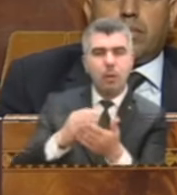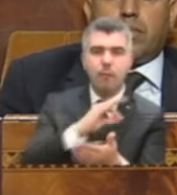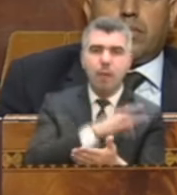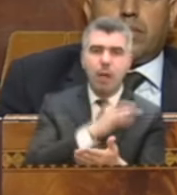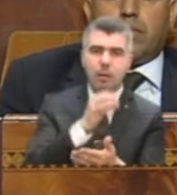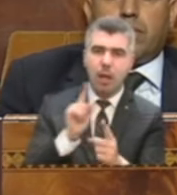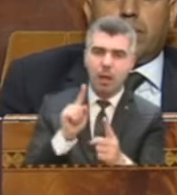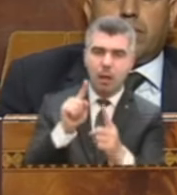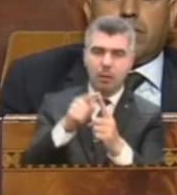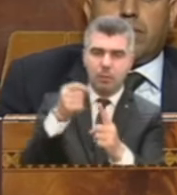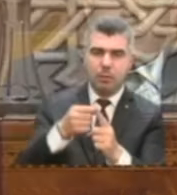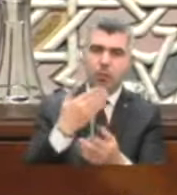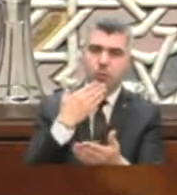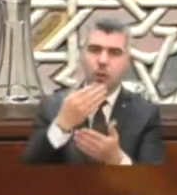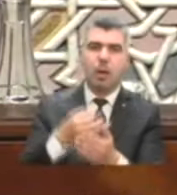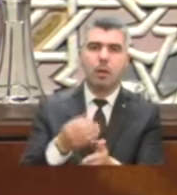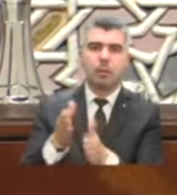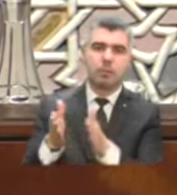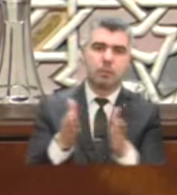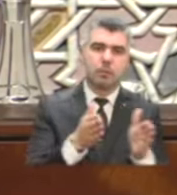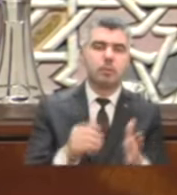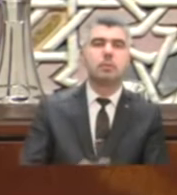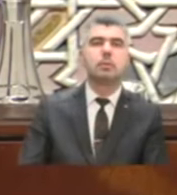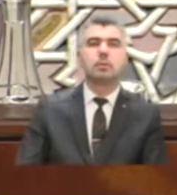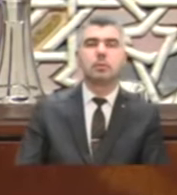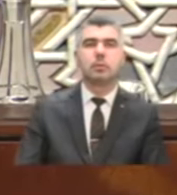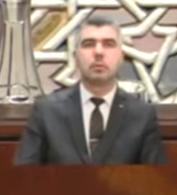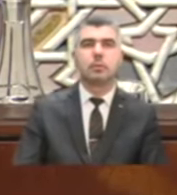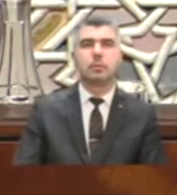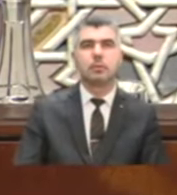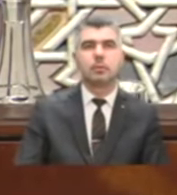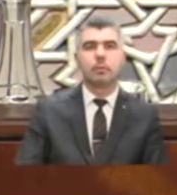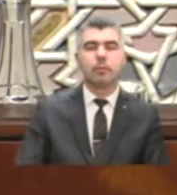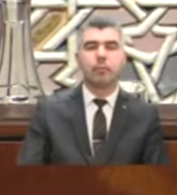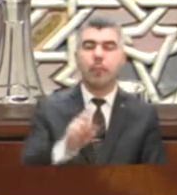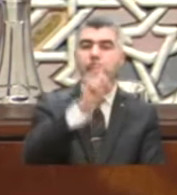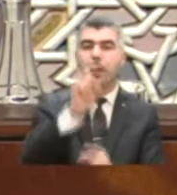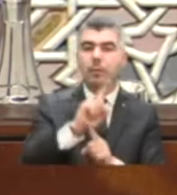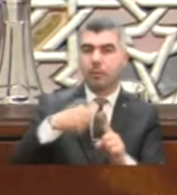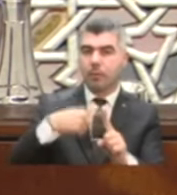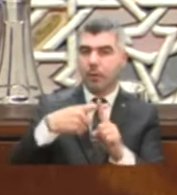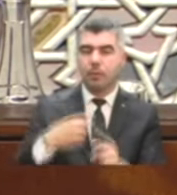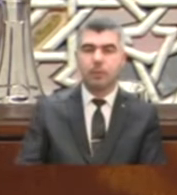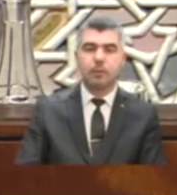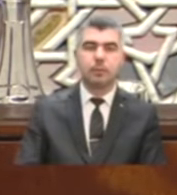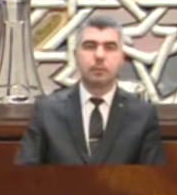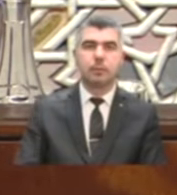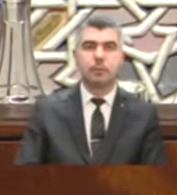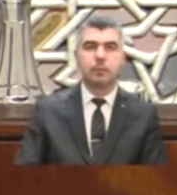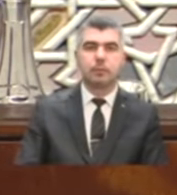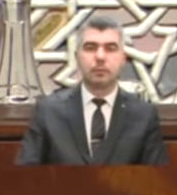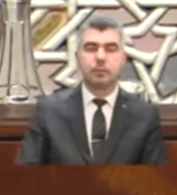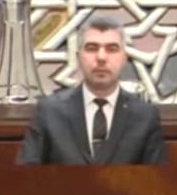المستهدفة. شكرا. شكرا السيد نائب سي عبد الله. هل من تعقيب إضافي في الموضوع؟